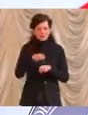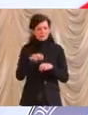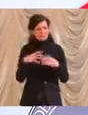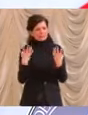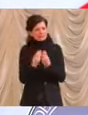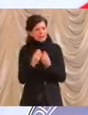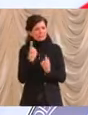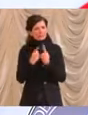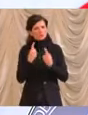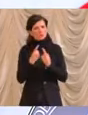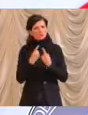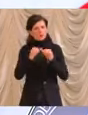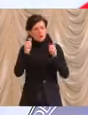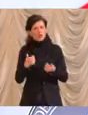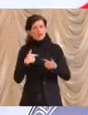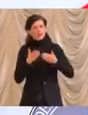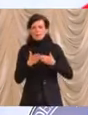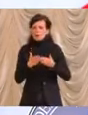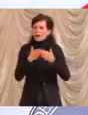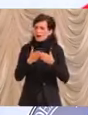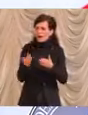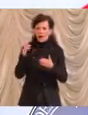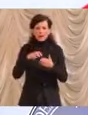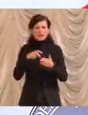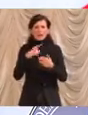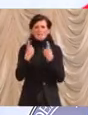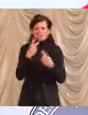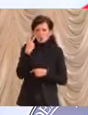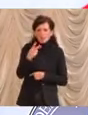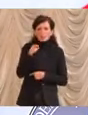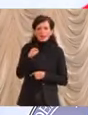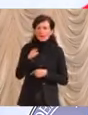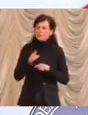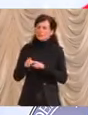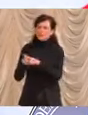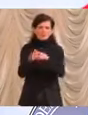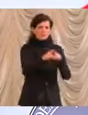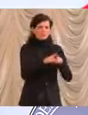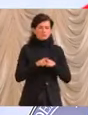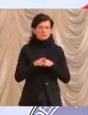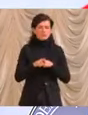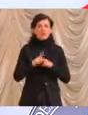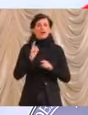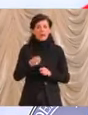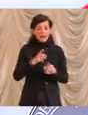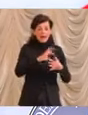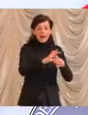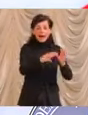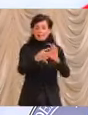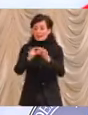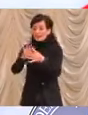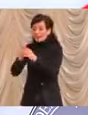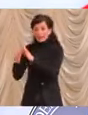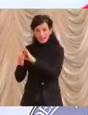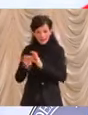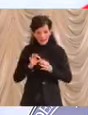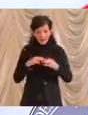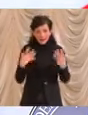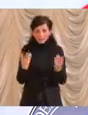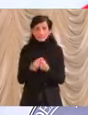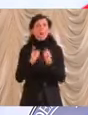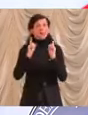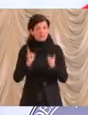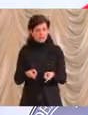aiutare chi in questo momento è in maggiore difficoltà. Deve nascere questa catena di solidarietà e anche la ragione per